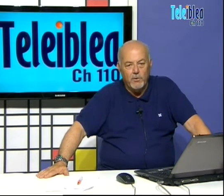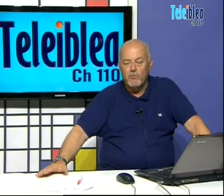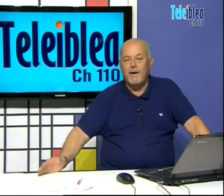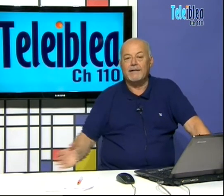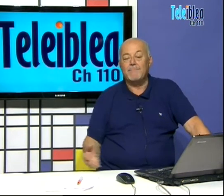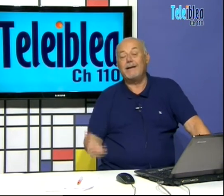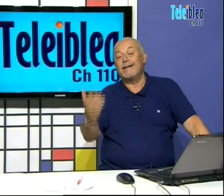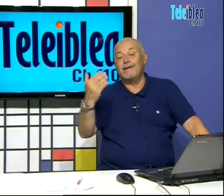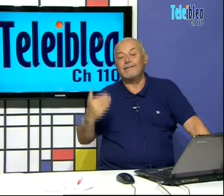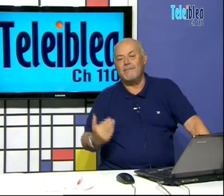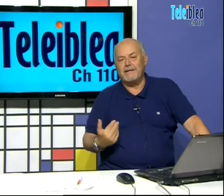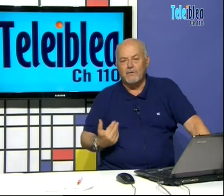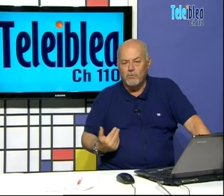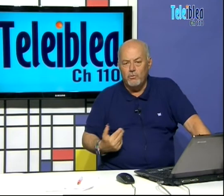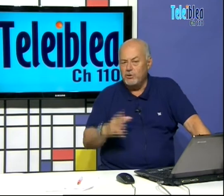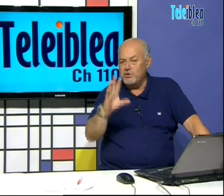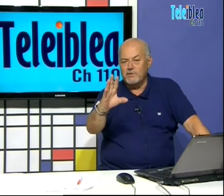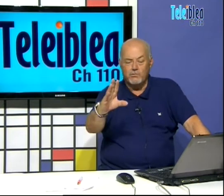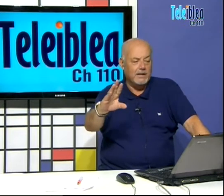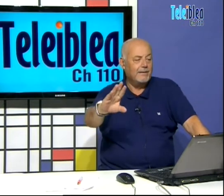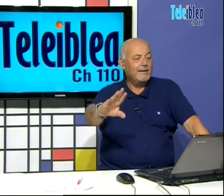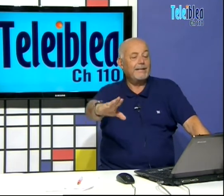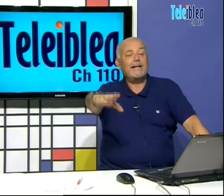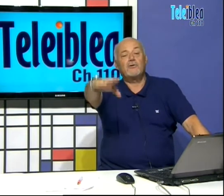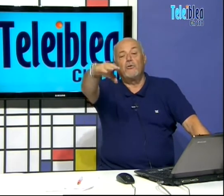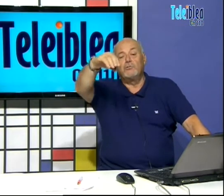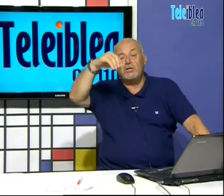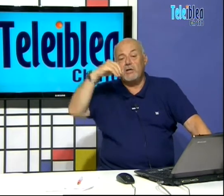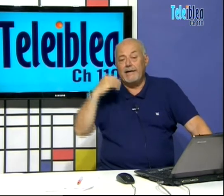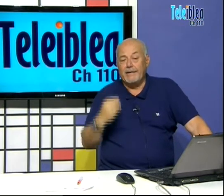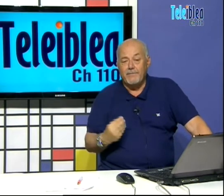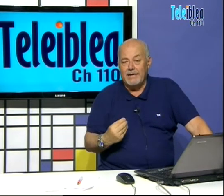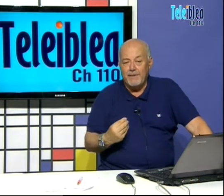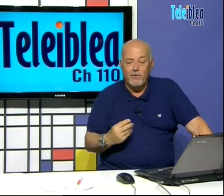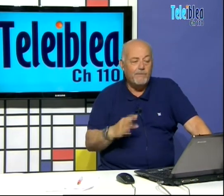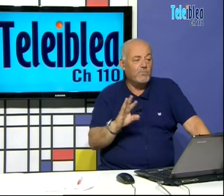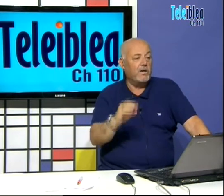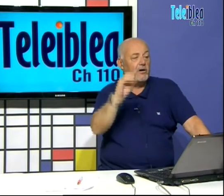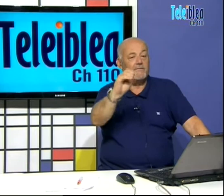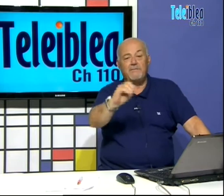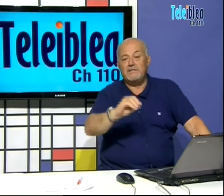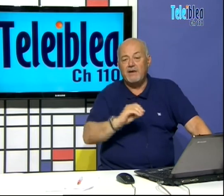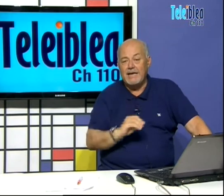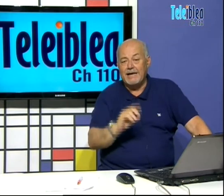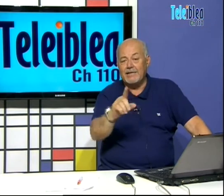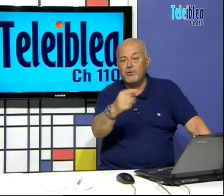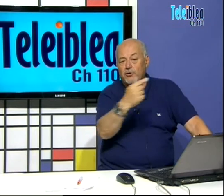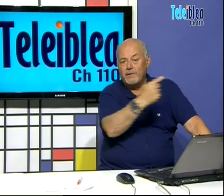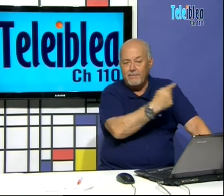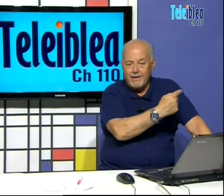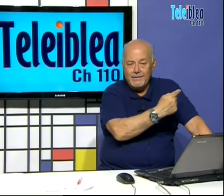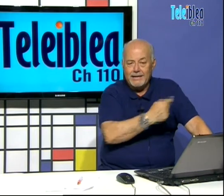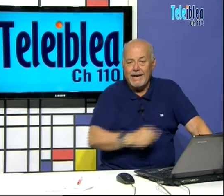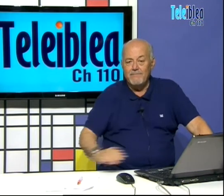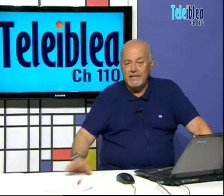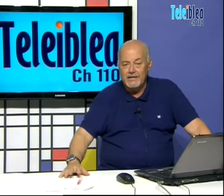sono preoccupate, ma dall'altra parte qualcuno dice: ma scusa, ne sono 10 anni che ne parliamo, voi ora vi svegliate il giorno